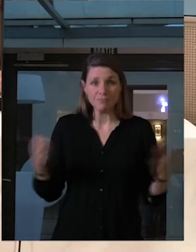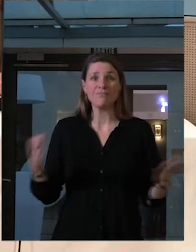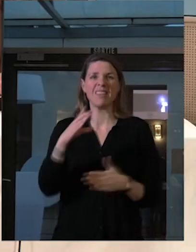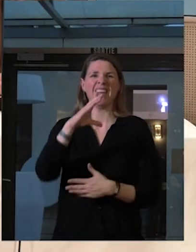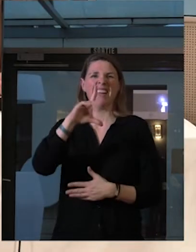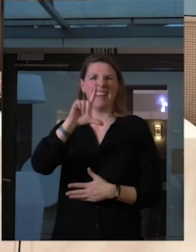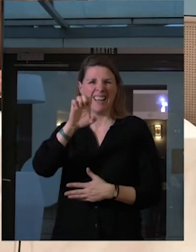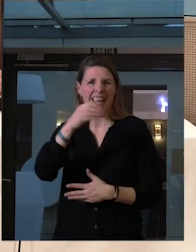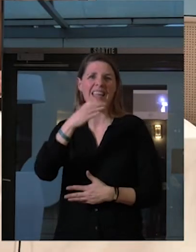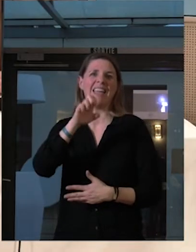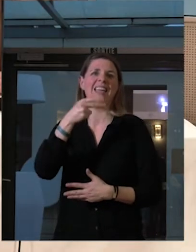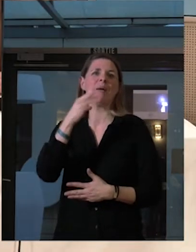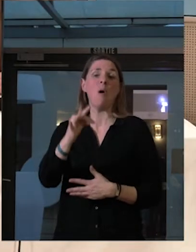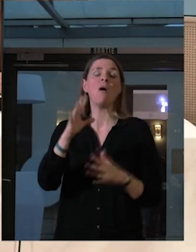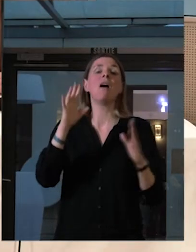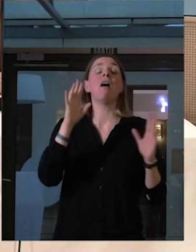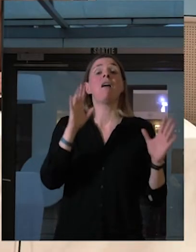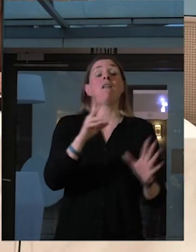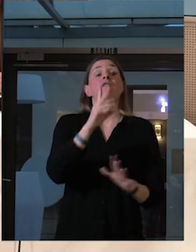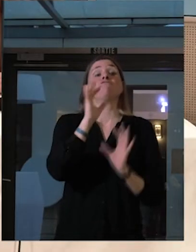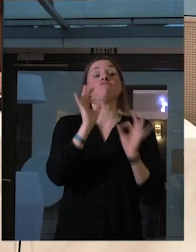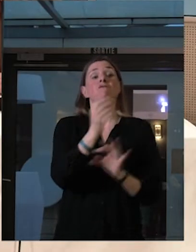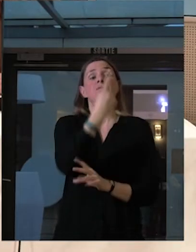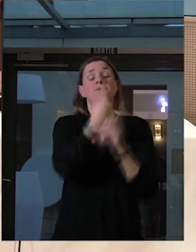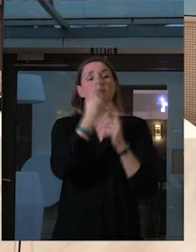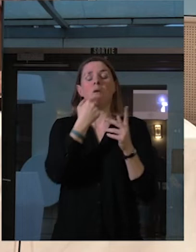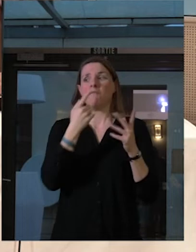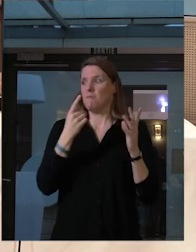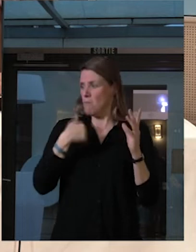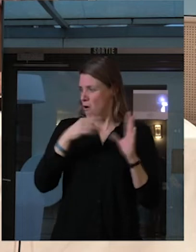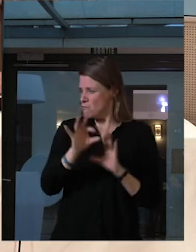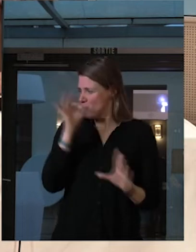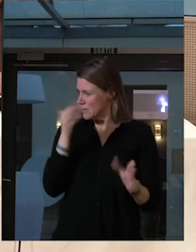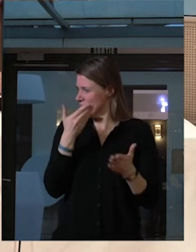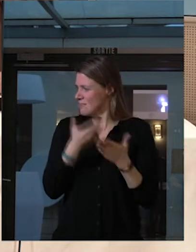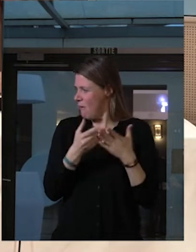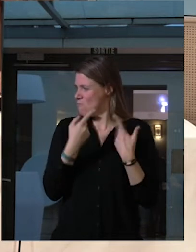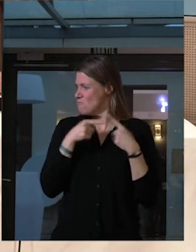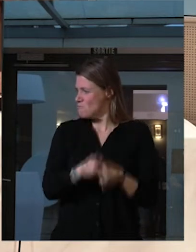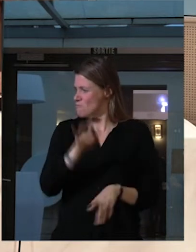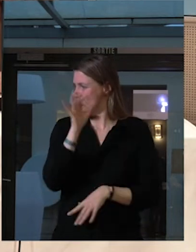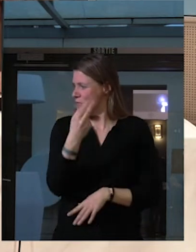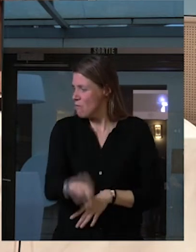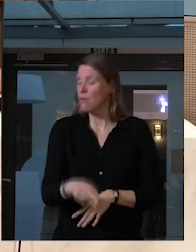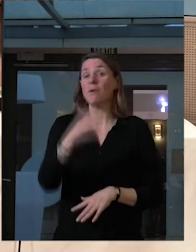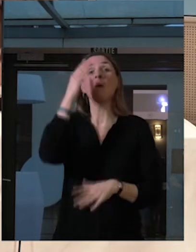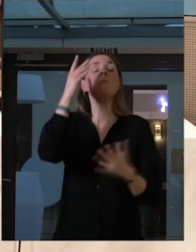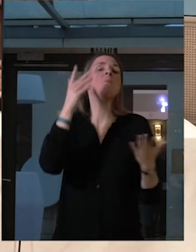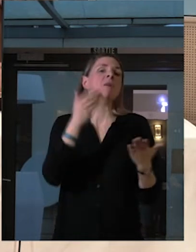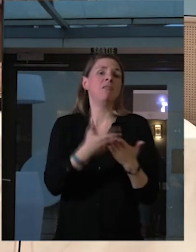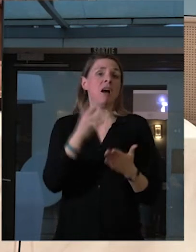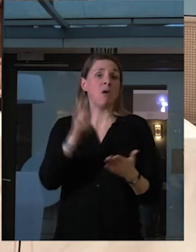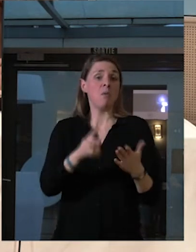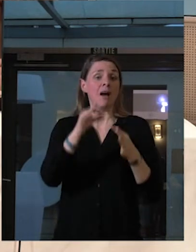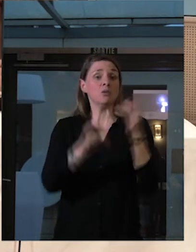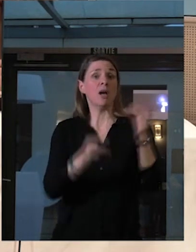Clément. Pour revenir à ta question légitime, je n'irai pas jusque-là. Je dirais plutôt que plus le temps passe, plus j'ai de bons résultats